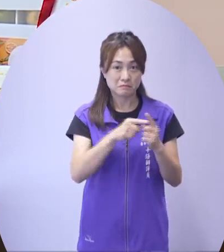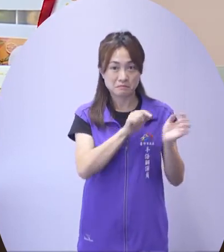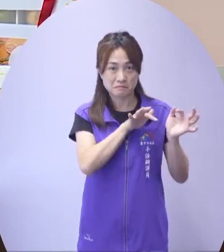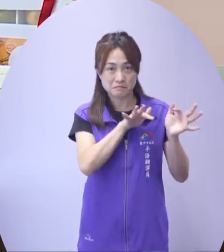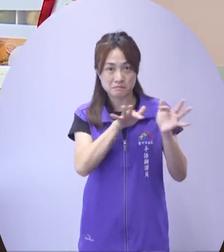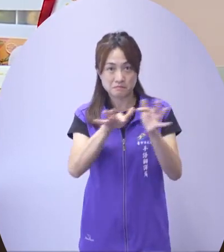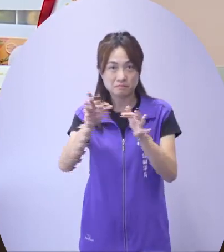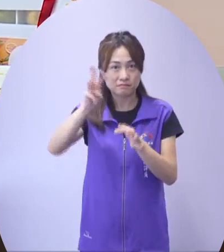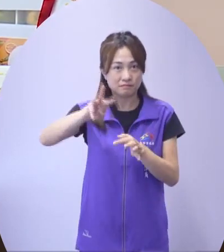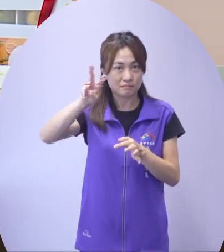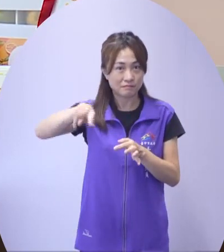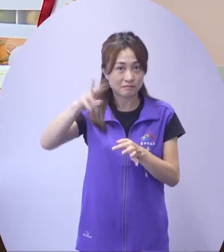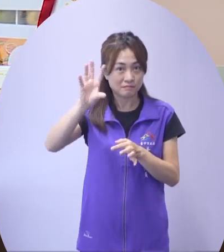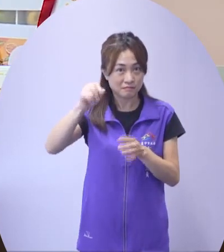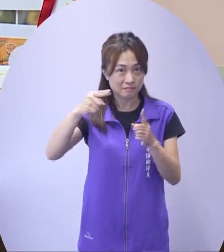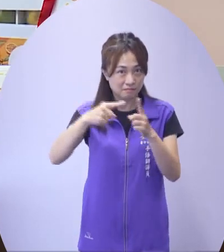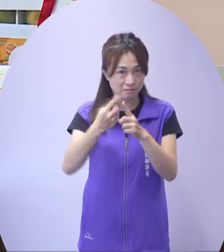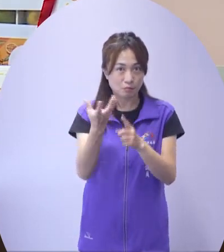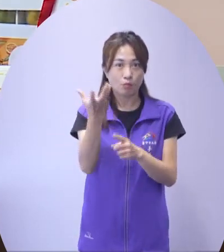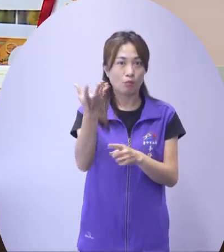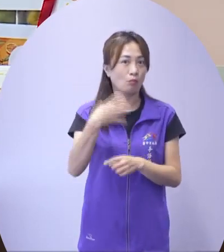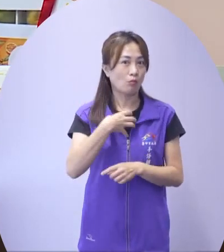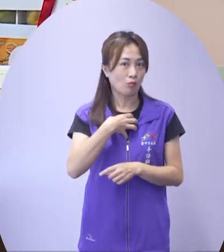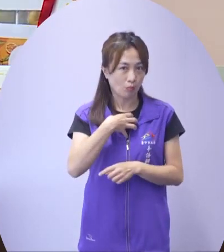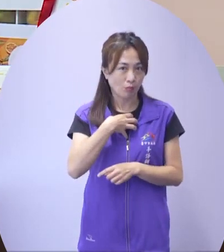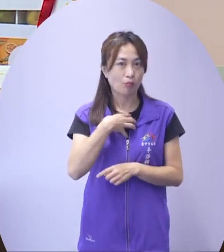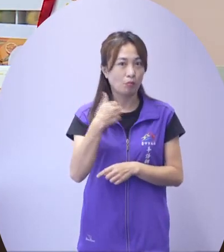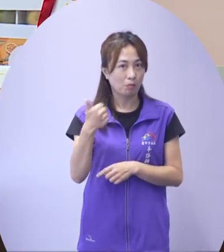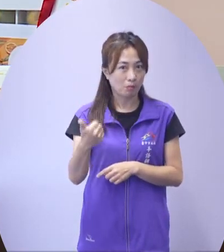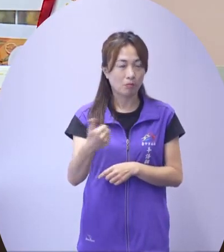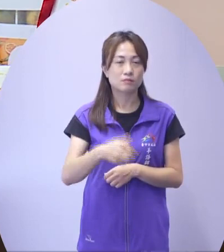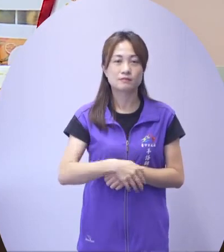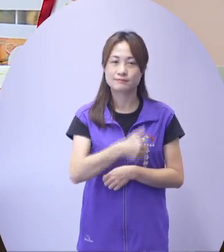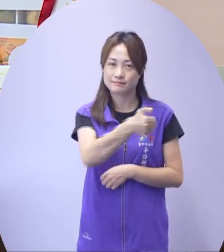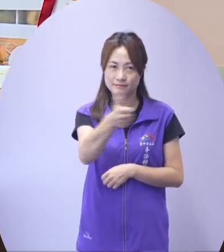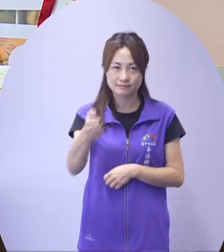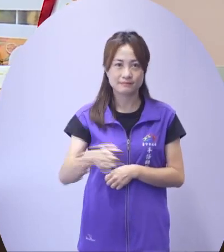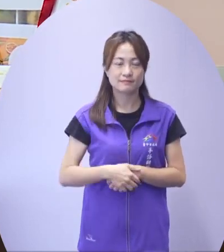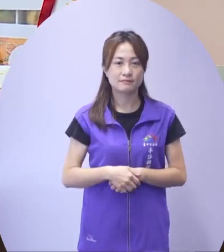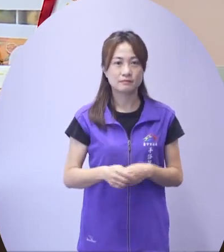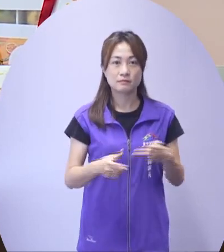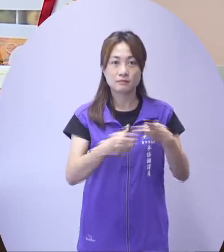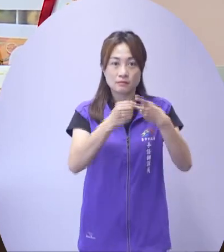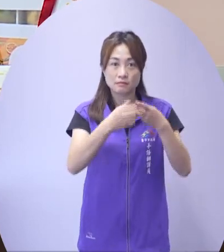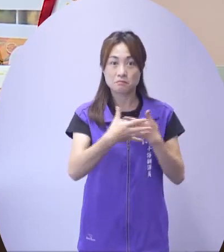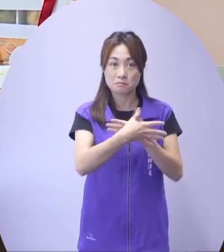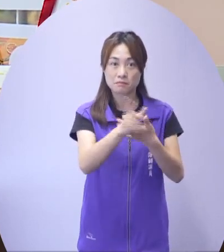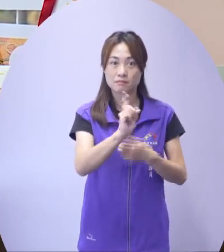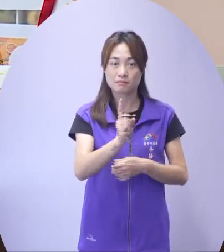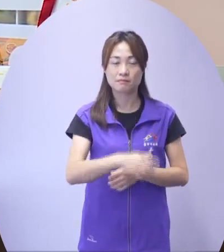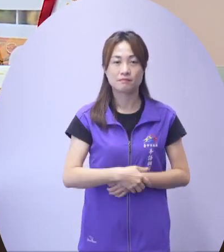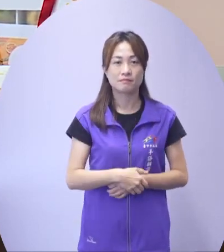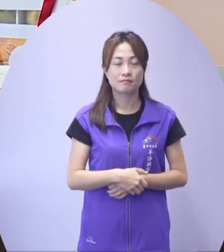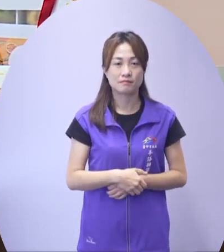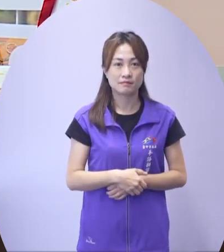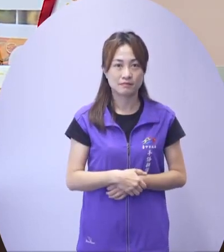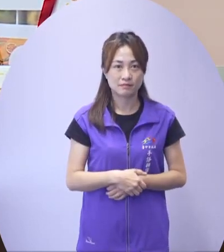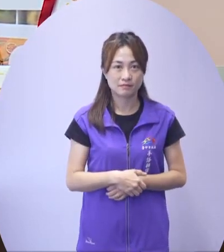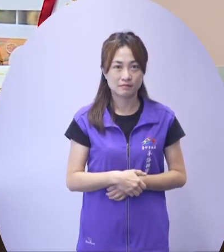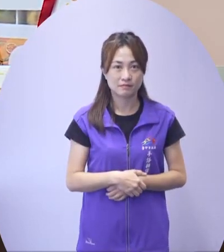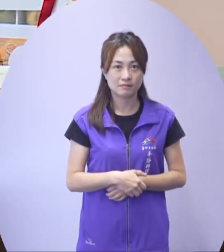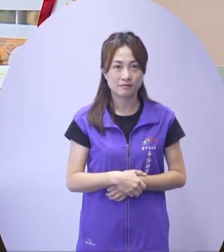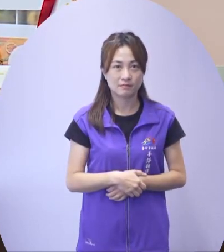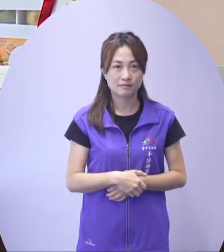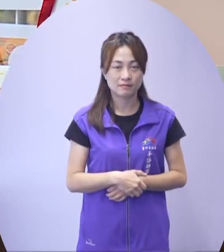达3200万人次哈，那非常感谢。那第二个表扬呢，就是经济部行之有